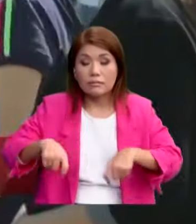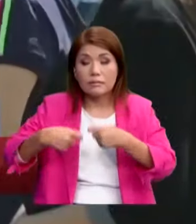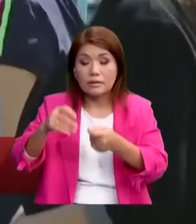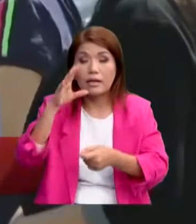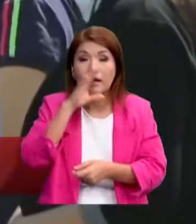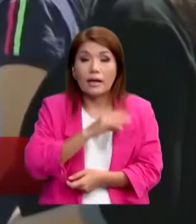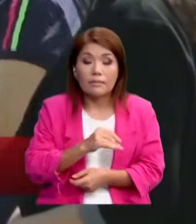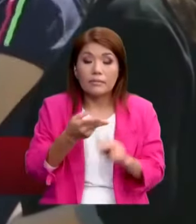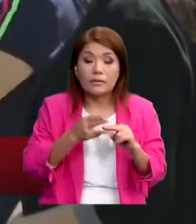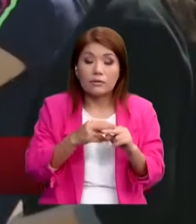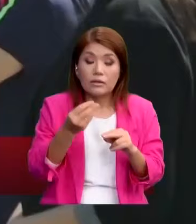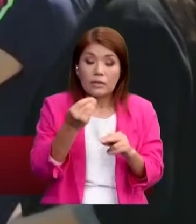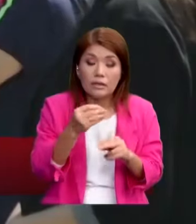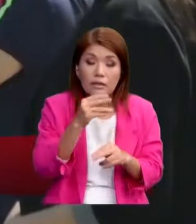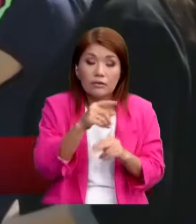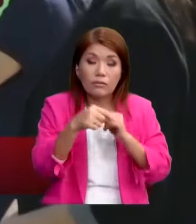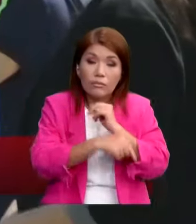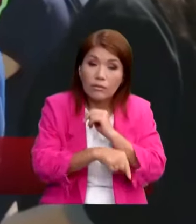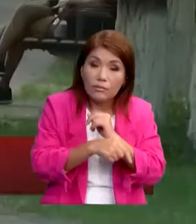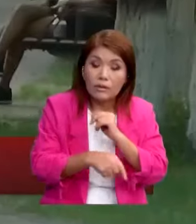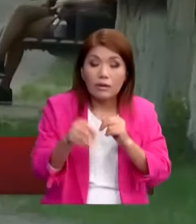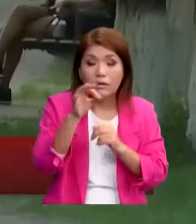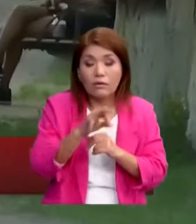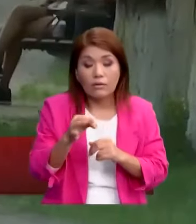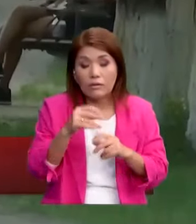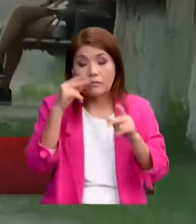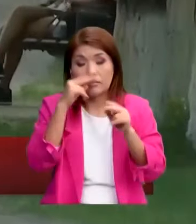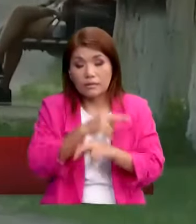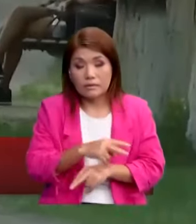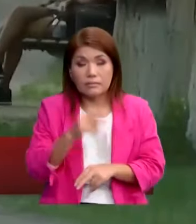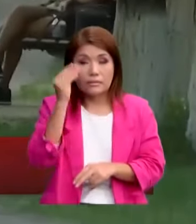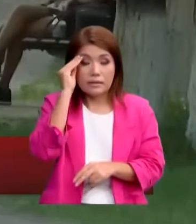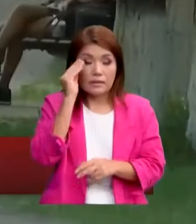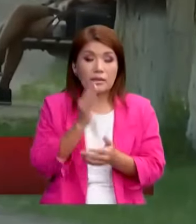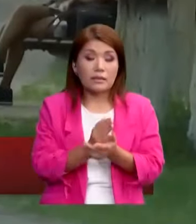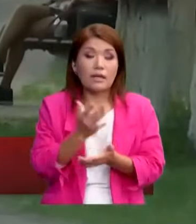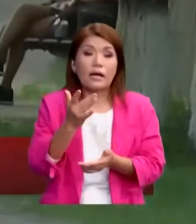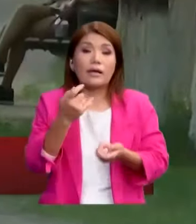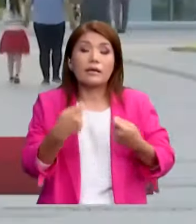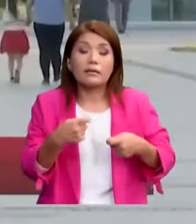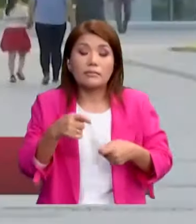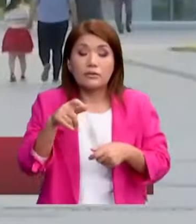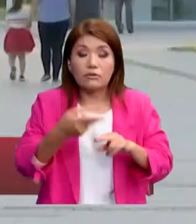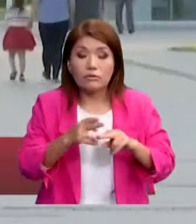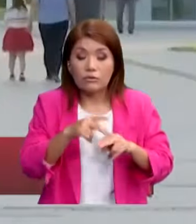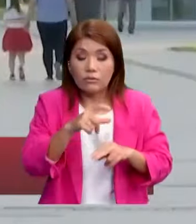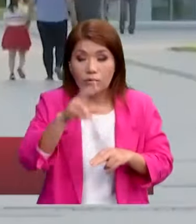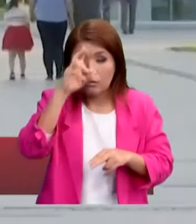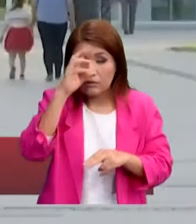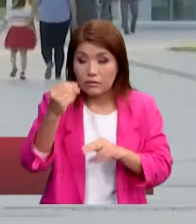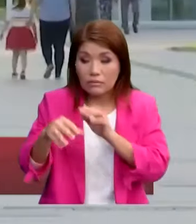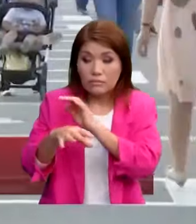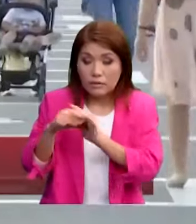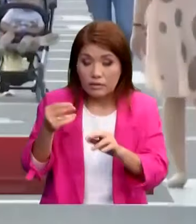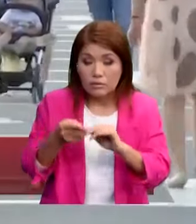беріледі. Сондықтан қаржы әлде біреулердің қалтасында кетеді деген жаңсақ пікір дейді жауаптылар. Ал экономистер ұлттық қордың ақшасына қол сұғу